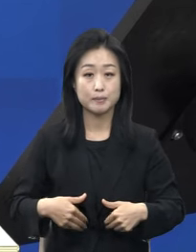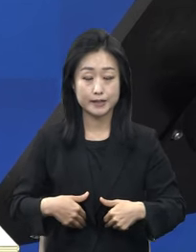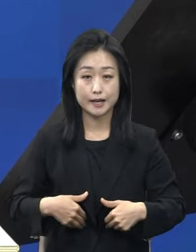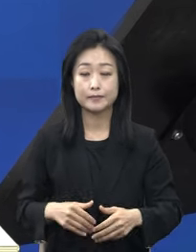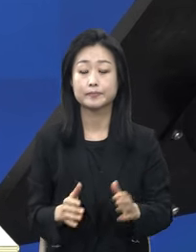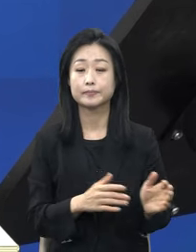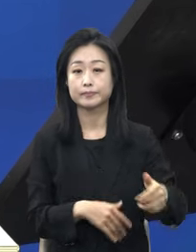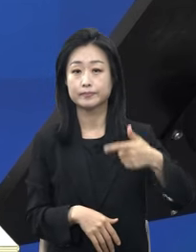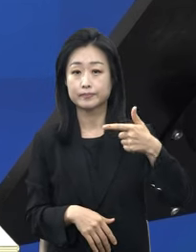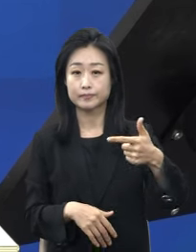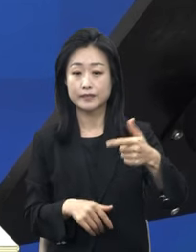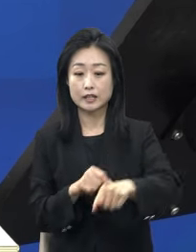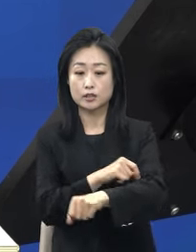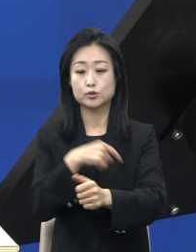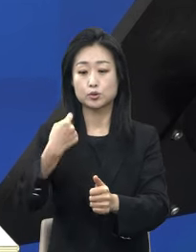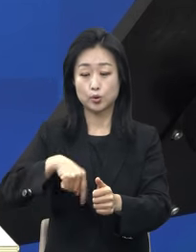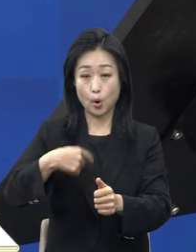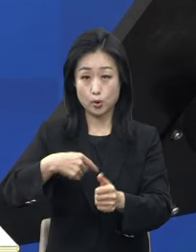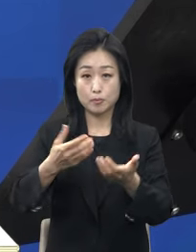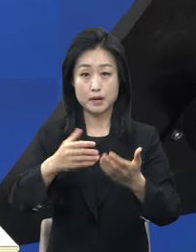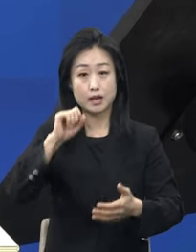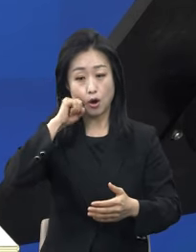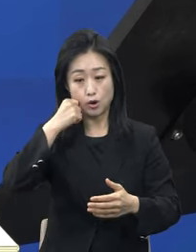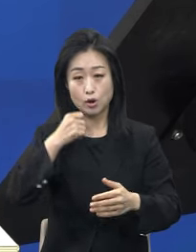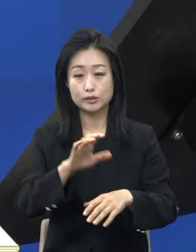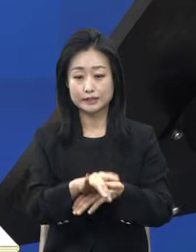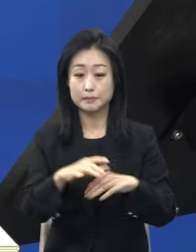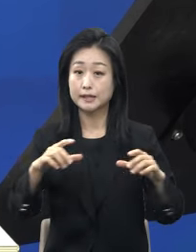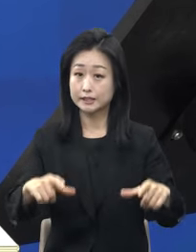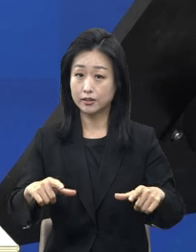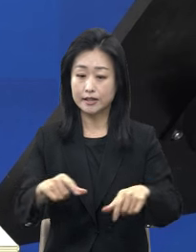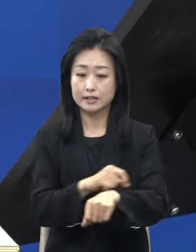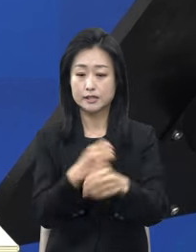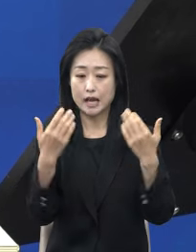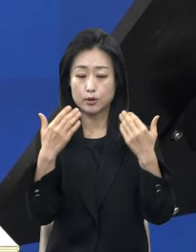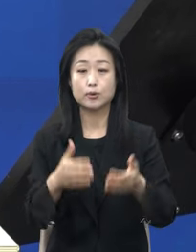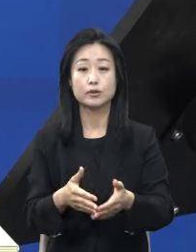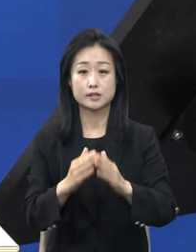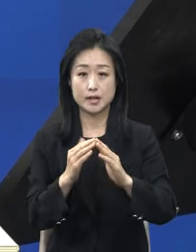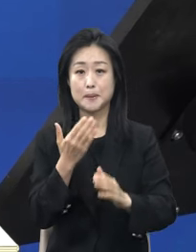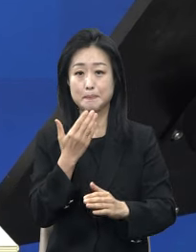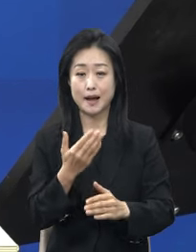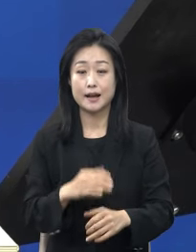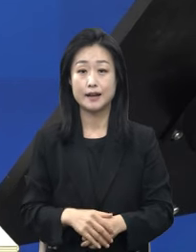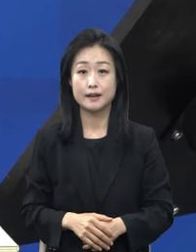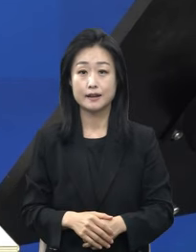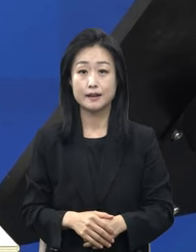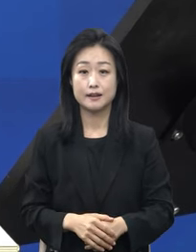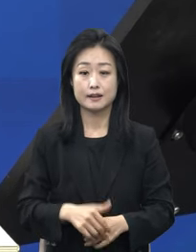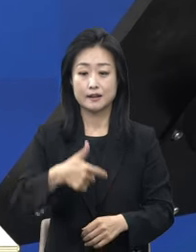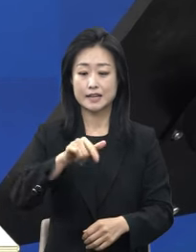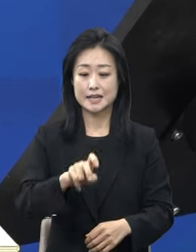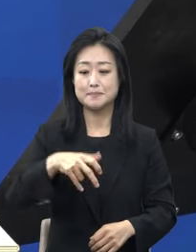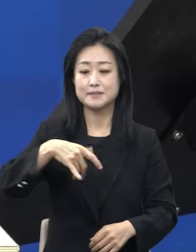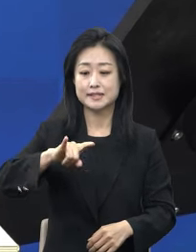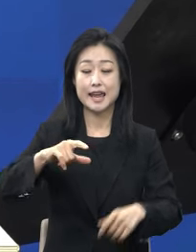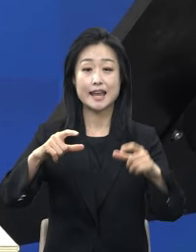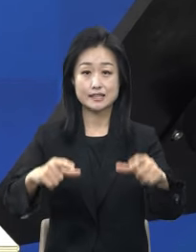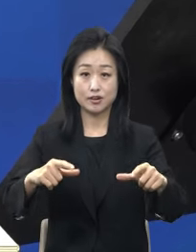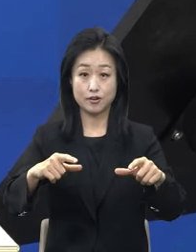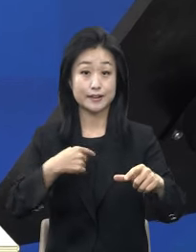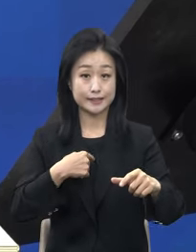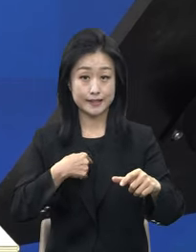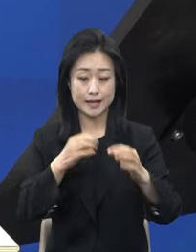번째, 특수교육을 받기 어려운 지역에 특수학교 설립을 추진하겠습니다. 김제시에서도 제가 3년간 노력한